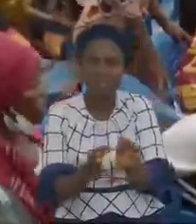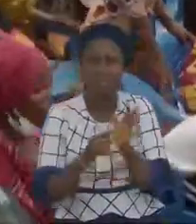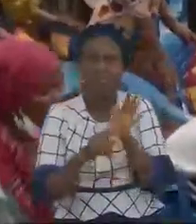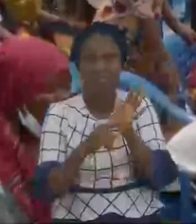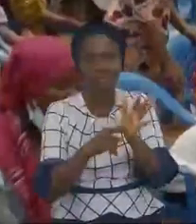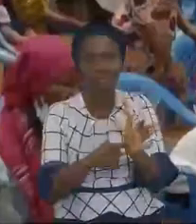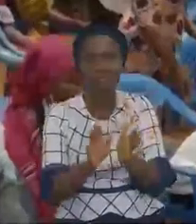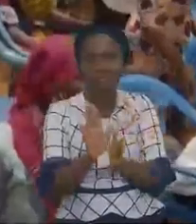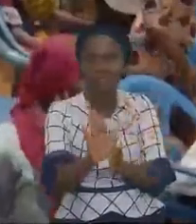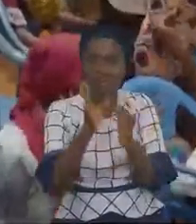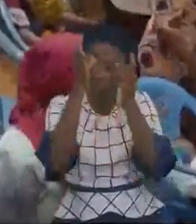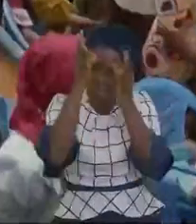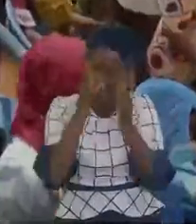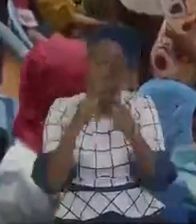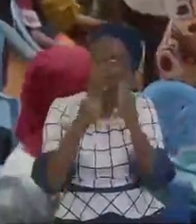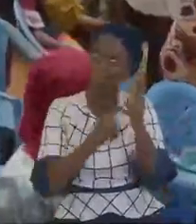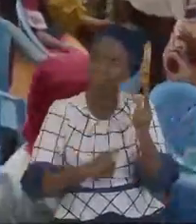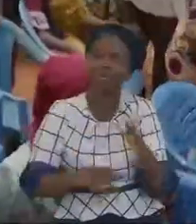Seigneur, la terre plus haute.